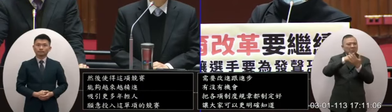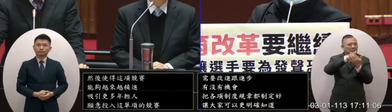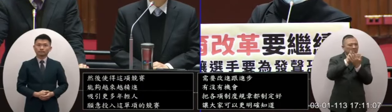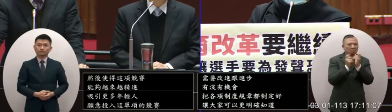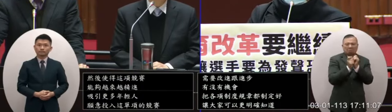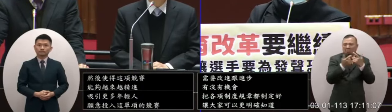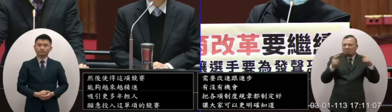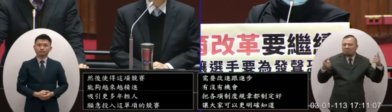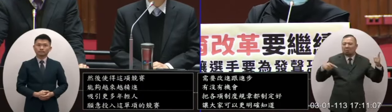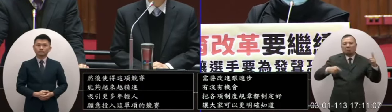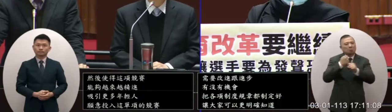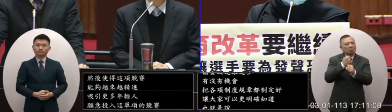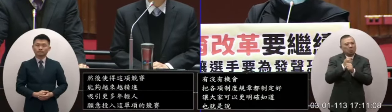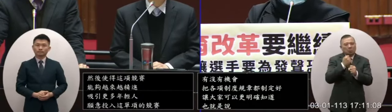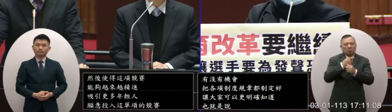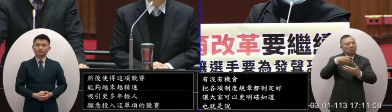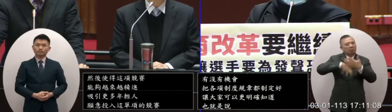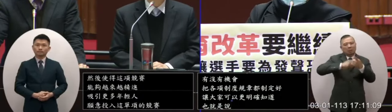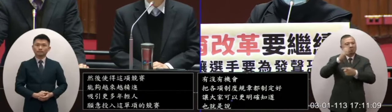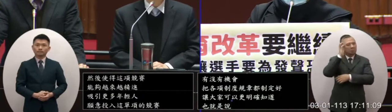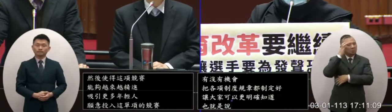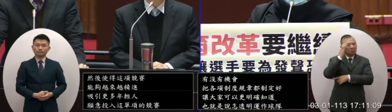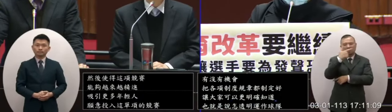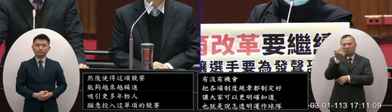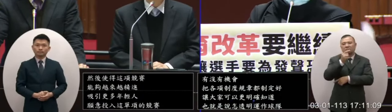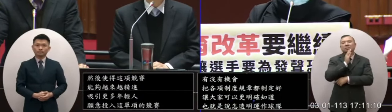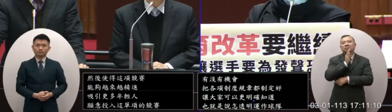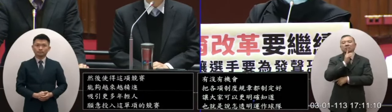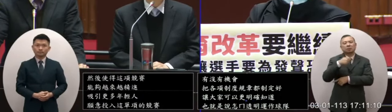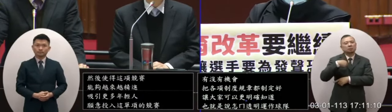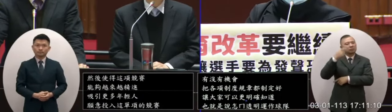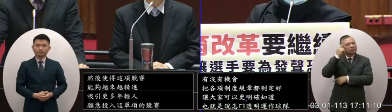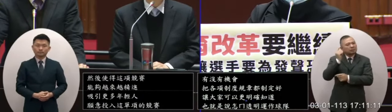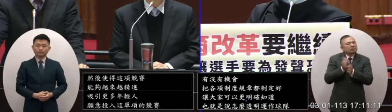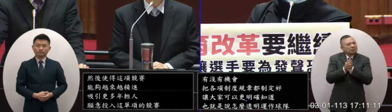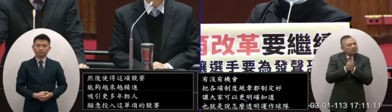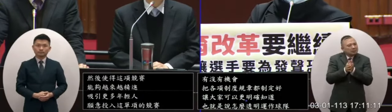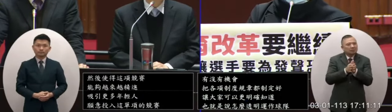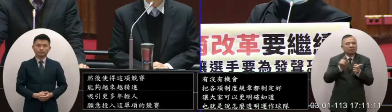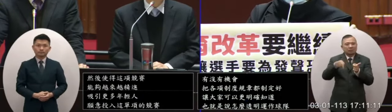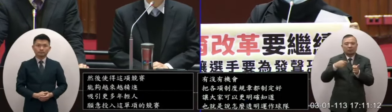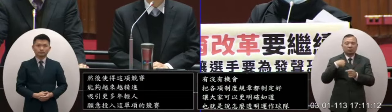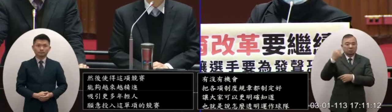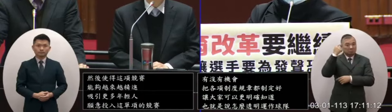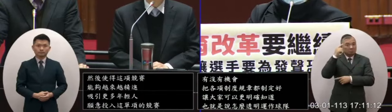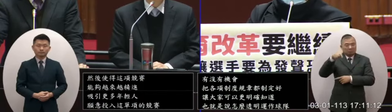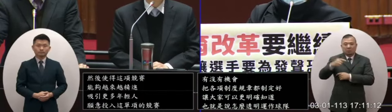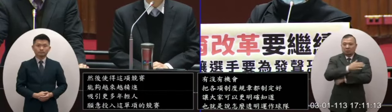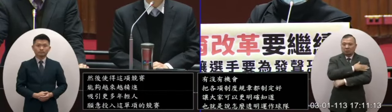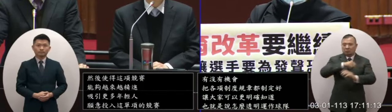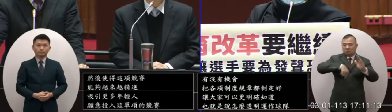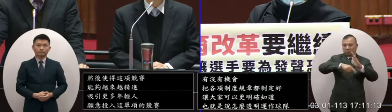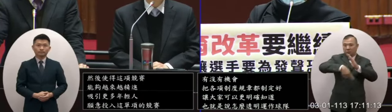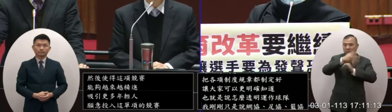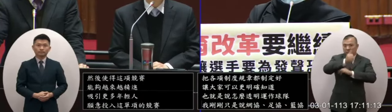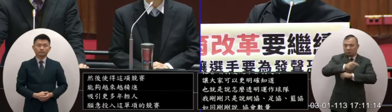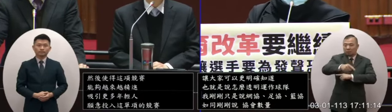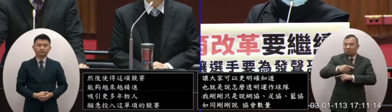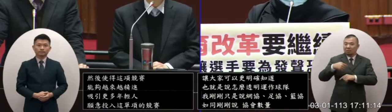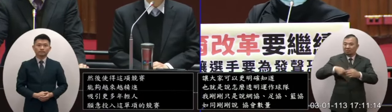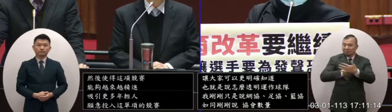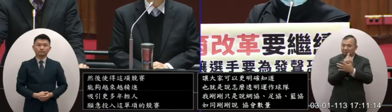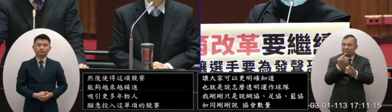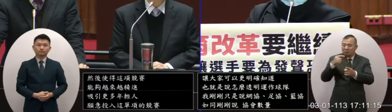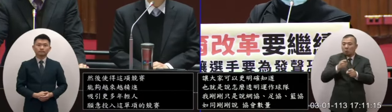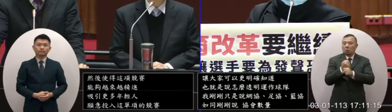必须要整理的工作真的很多很多。所以我真的想要拜托，我认为陈院长您绝对不会只是看守内阁，我